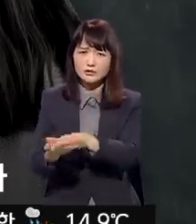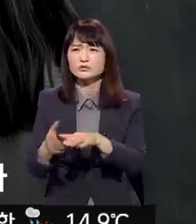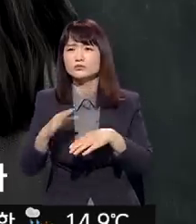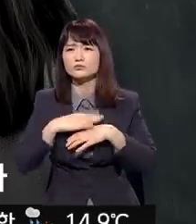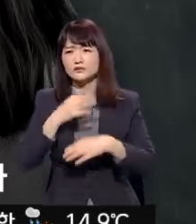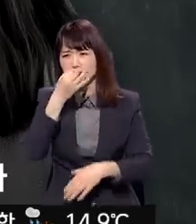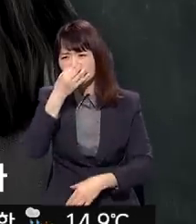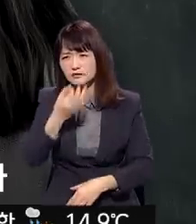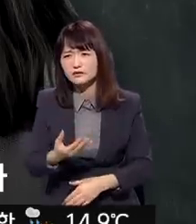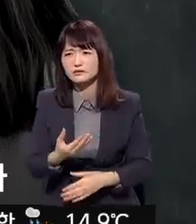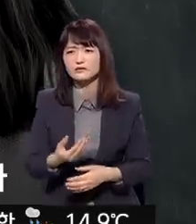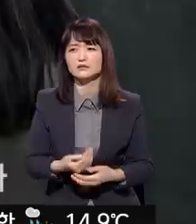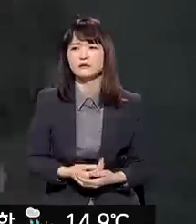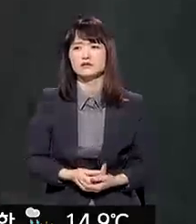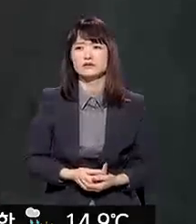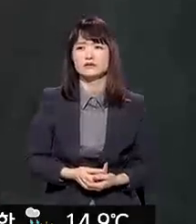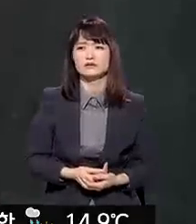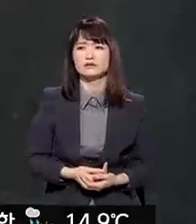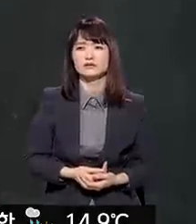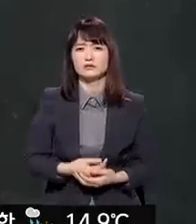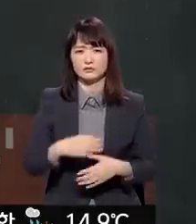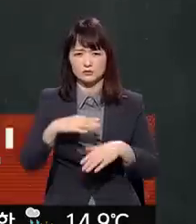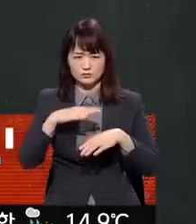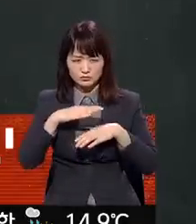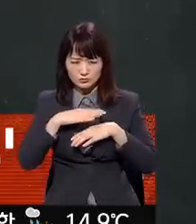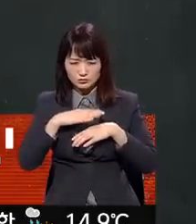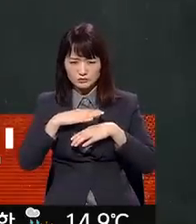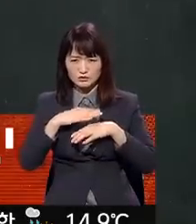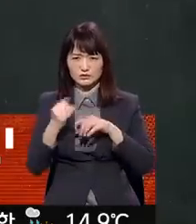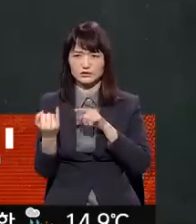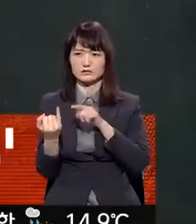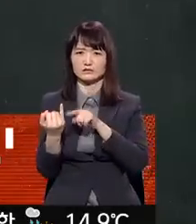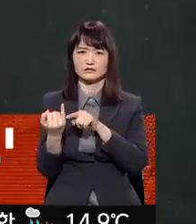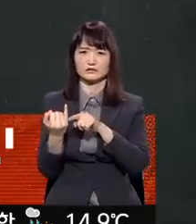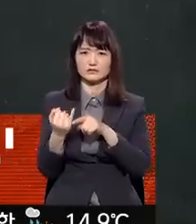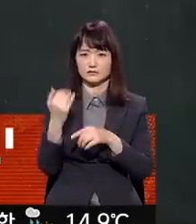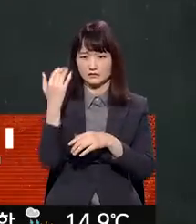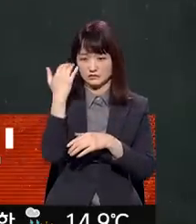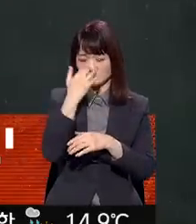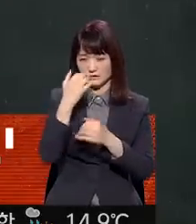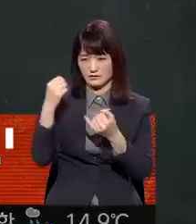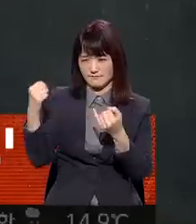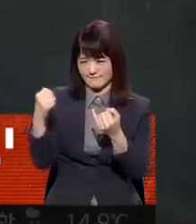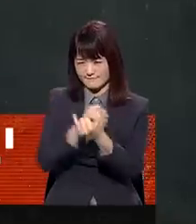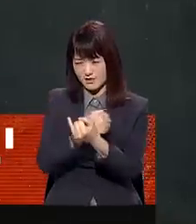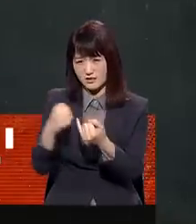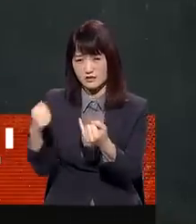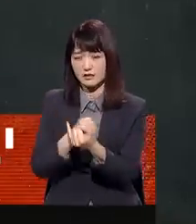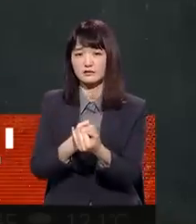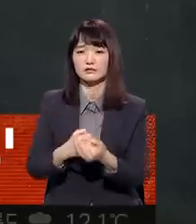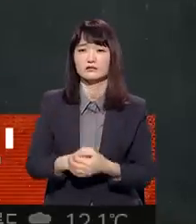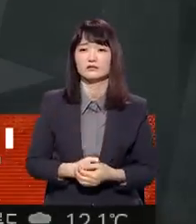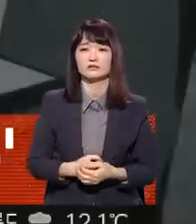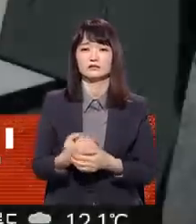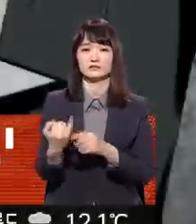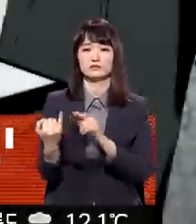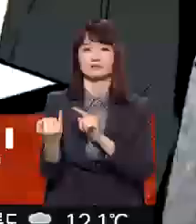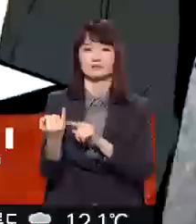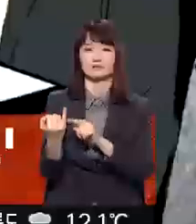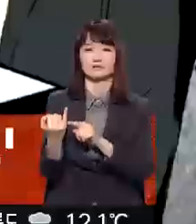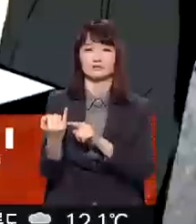뭐 이런 것들을 썼는 거 봤을 때는 상당히 두려워했던 것 같고요. 결국은 성폭행으로 이어졌고 이 여성 같은